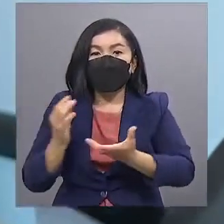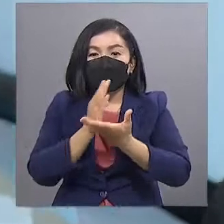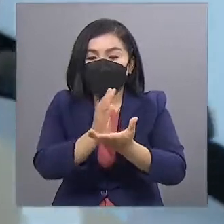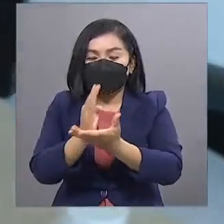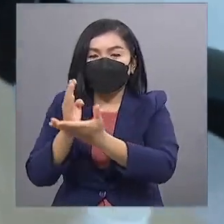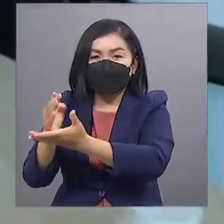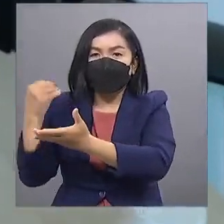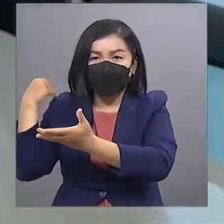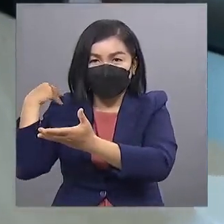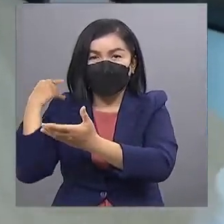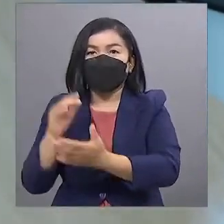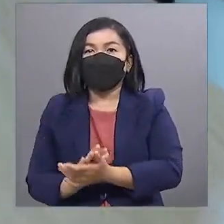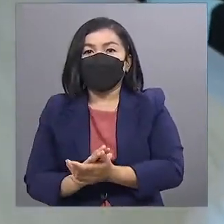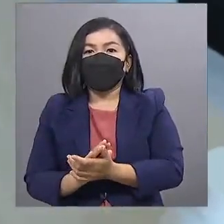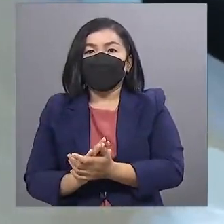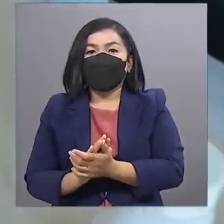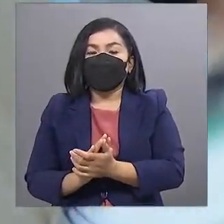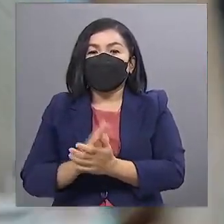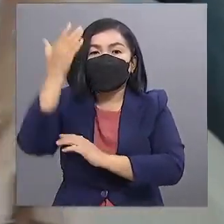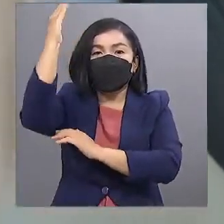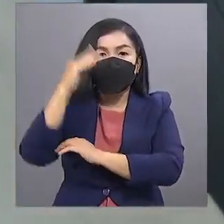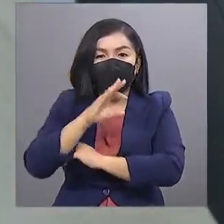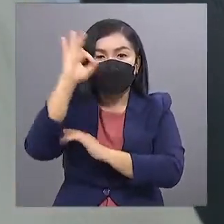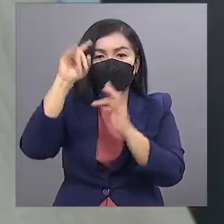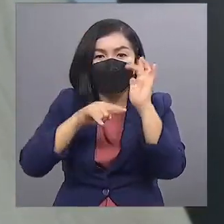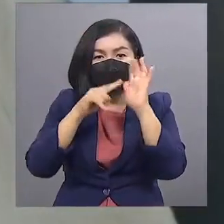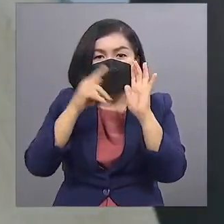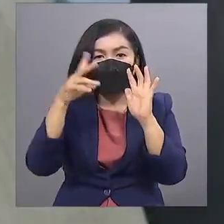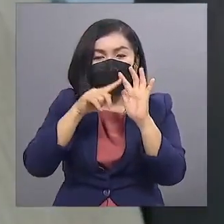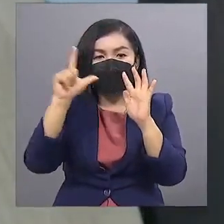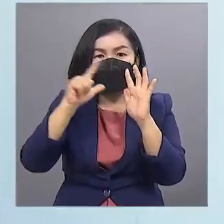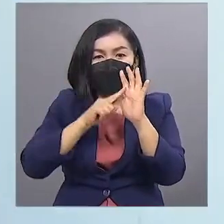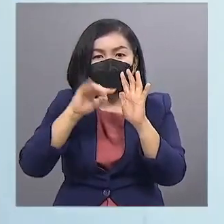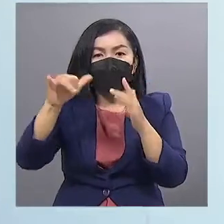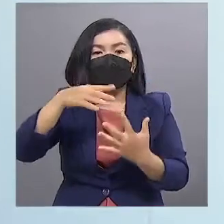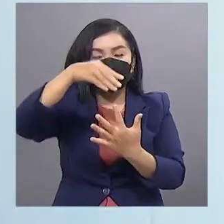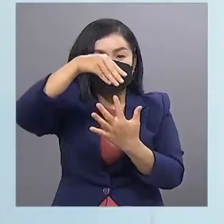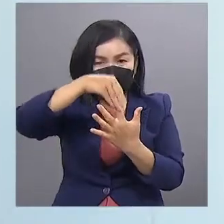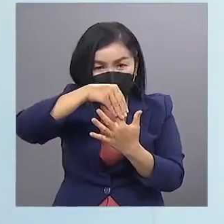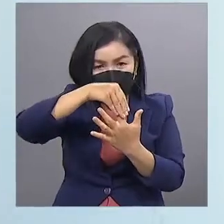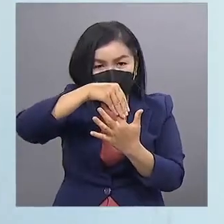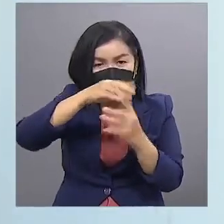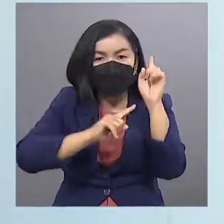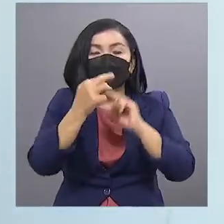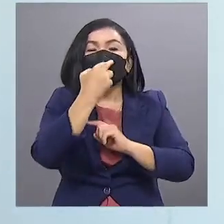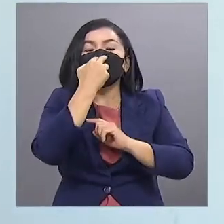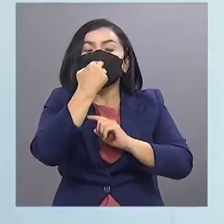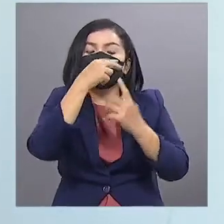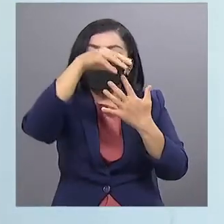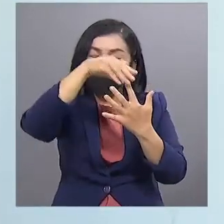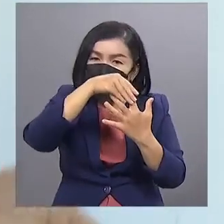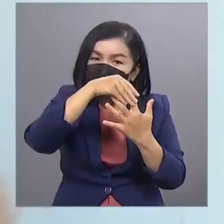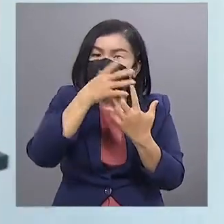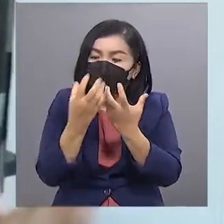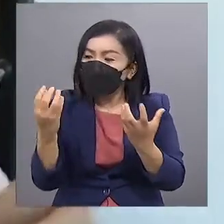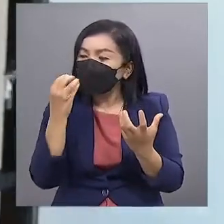จะมีฟ้าทรายโจนนะคะมีเคองวออกซิเจนถ้าเขาตองการรวกอาหารนะคะ